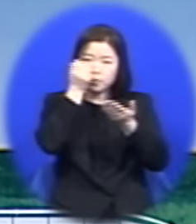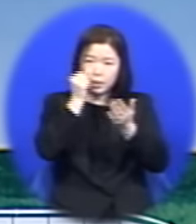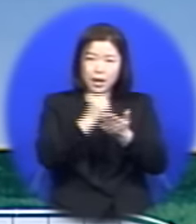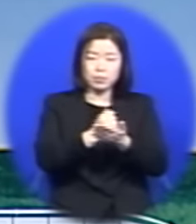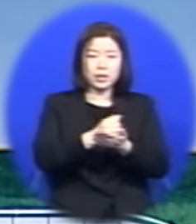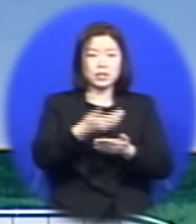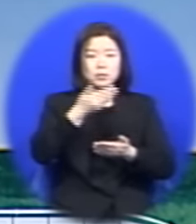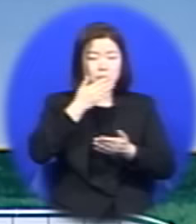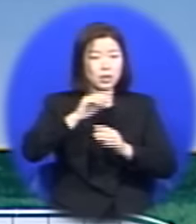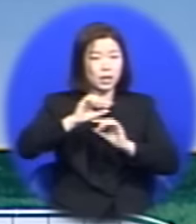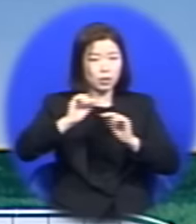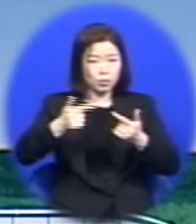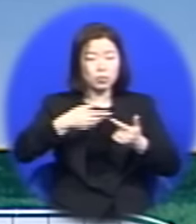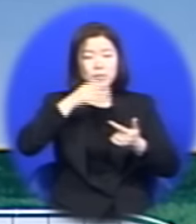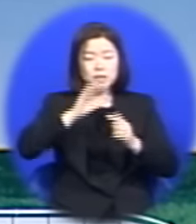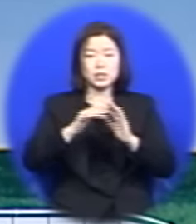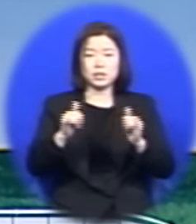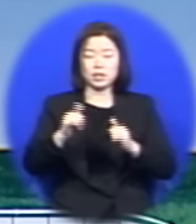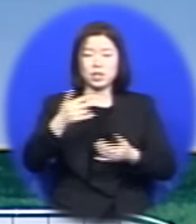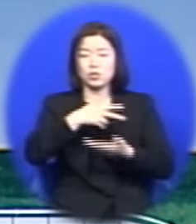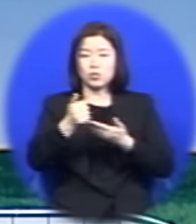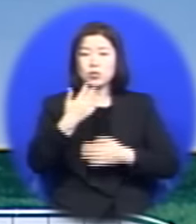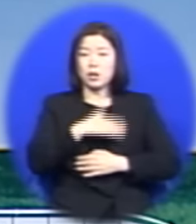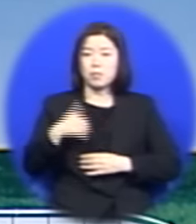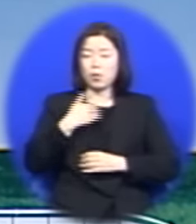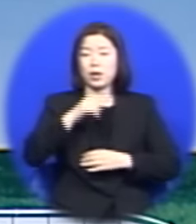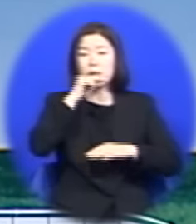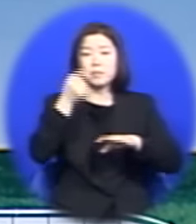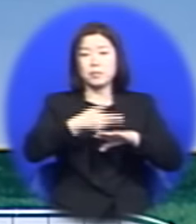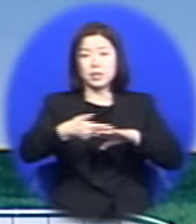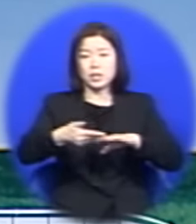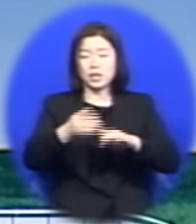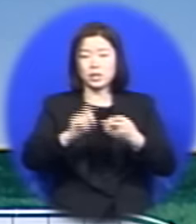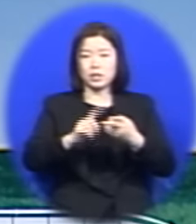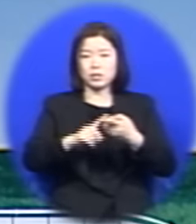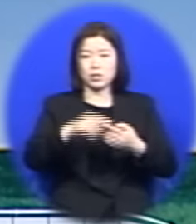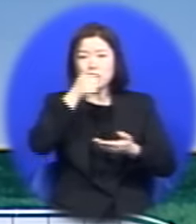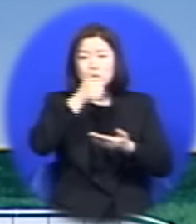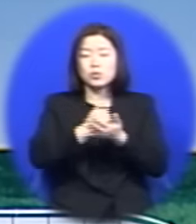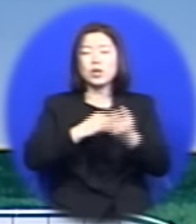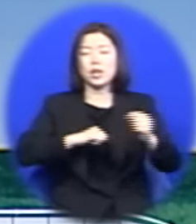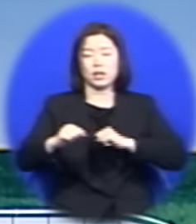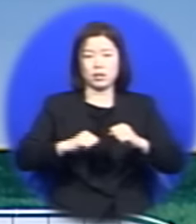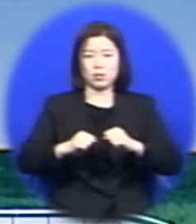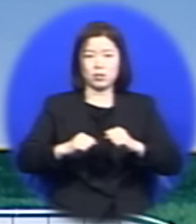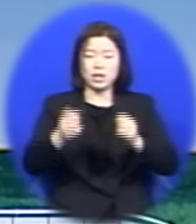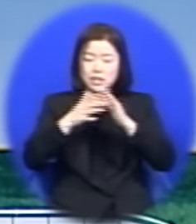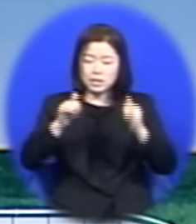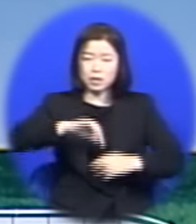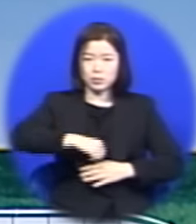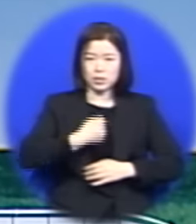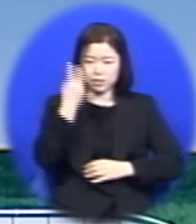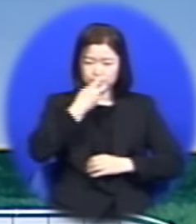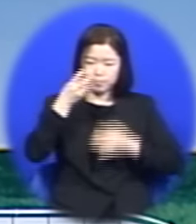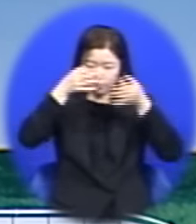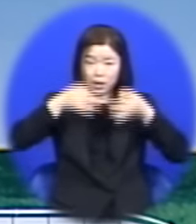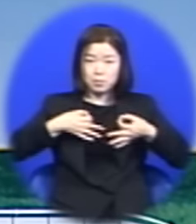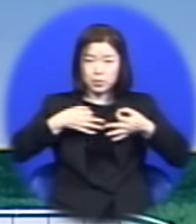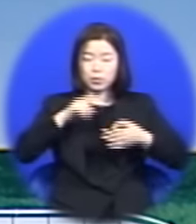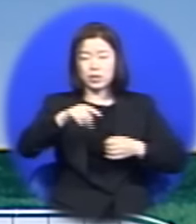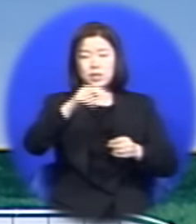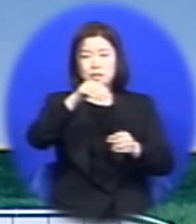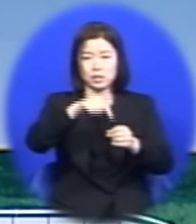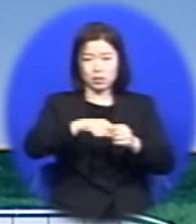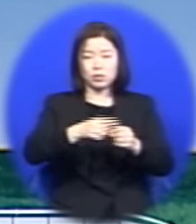마시는 자는 주의 몸과 피에 대하여 죄를 짓는 것이니라. 사람이 자기를 살피고 그 후에야 이 떡을